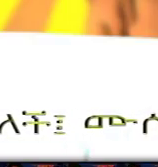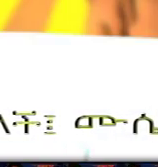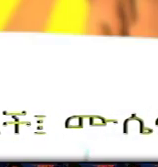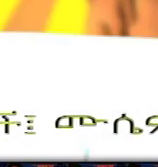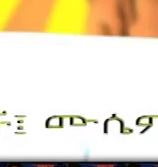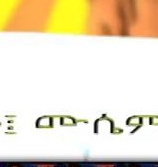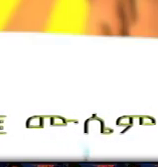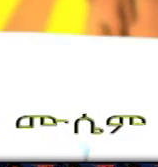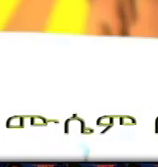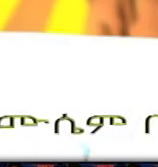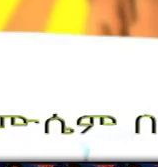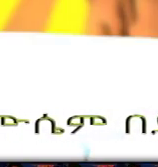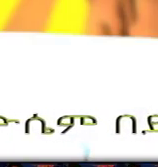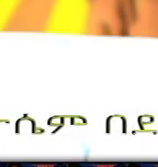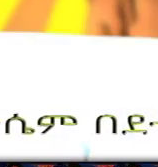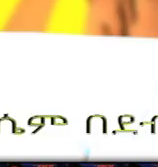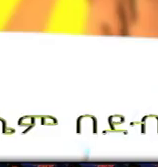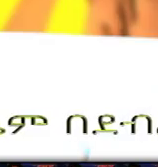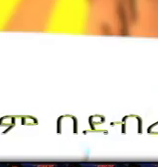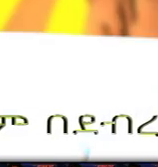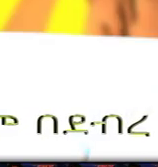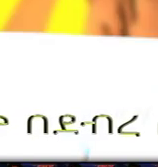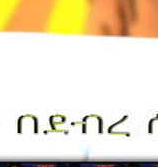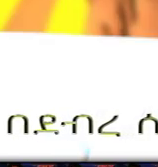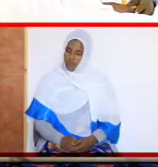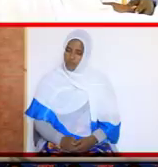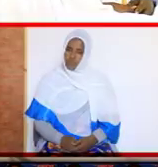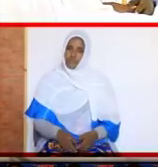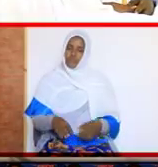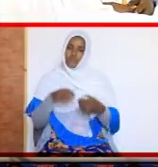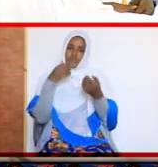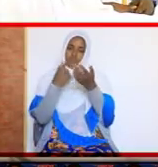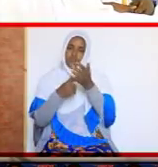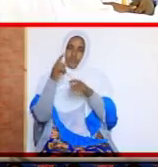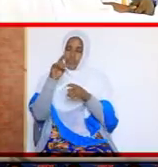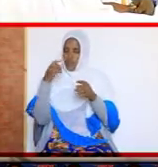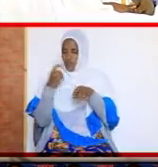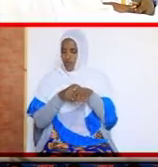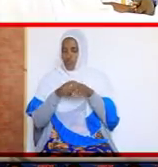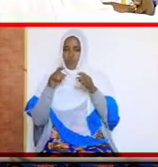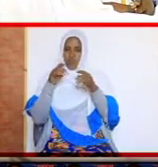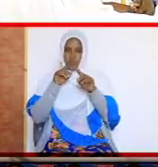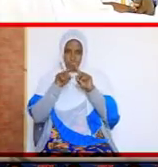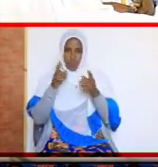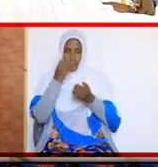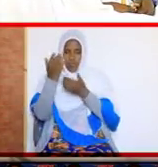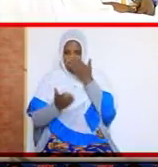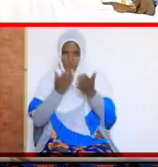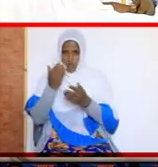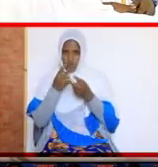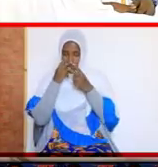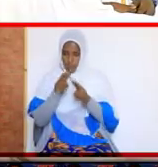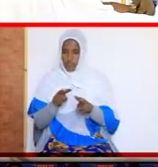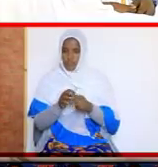ሙሴንሂ ጾመ በደብረ ሲና። የዘወትርና የእሁድ ልዩት አገልግሎት እየሳምንታቱ